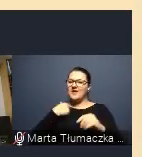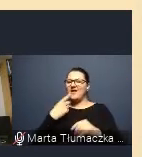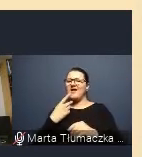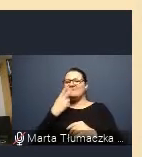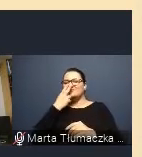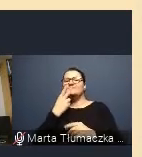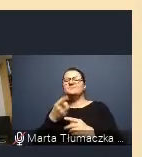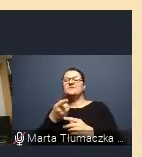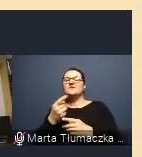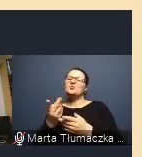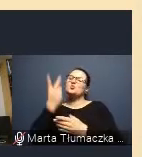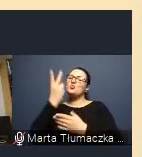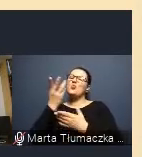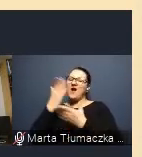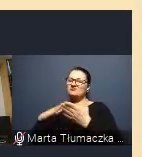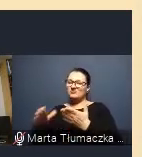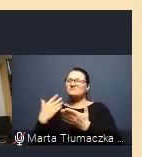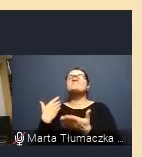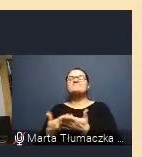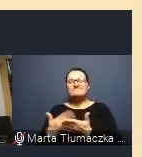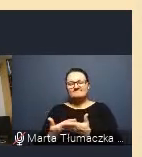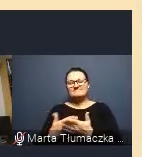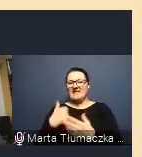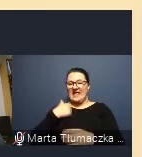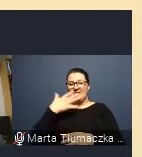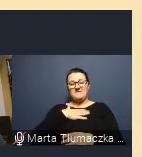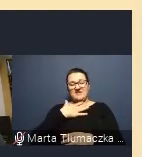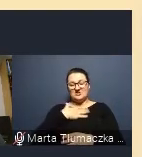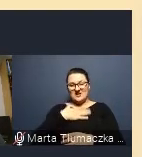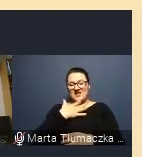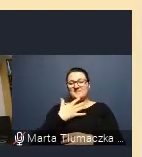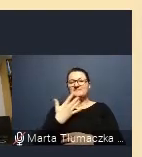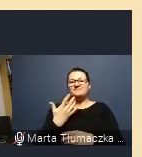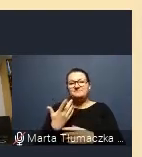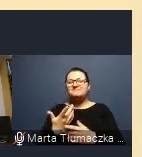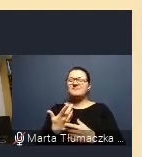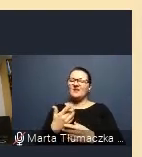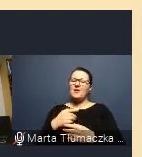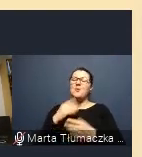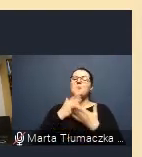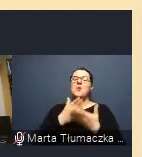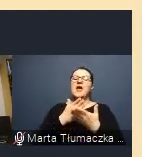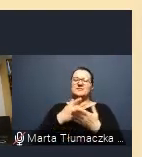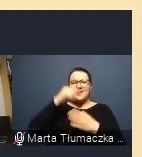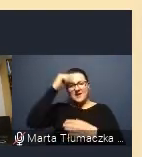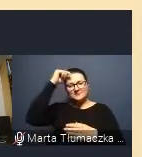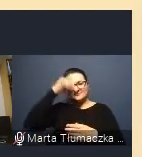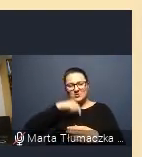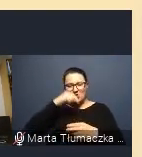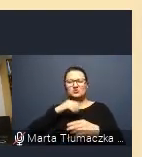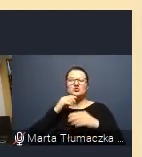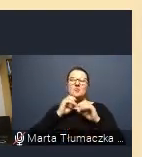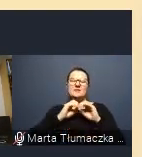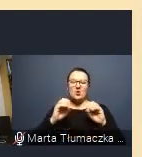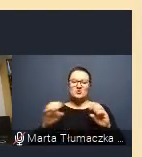Dlaczego? Ponieważ mam wrażenie, ponieważ tak, poradnie psychologiczno-pedagogiczne pracują cały